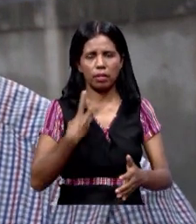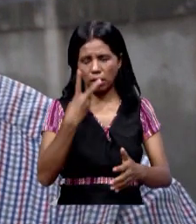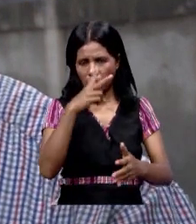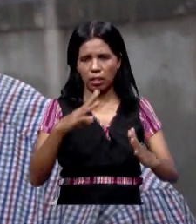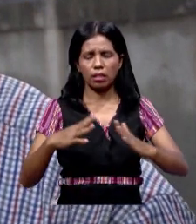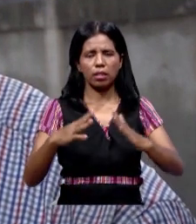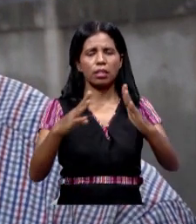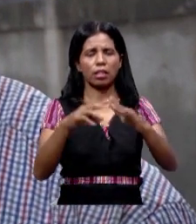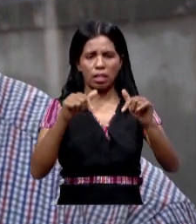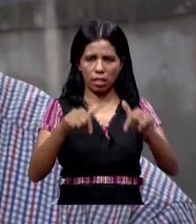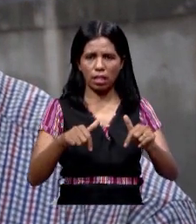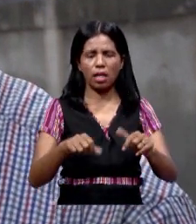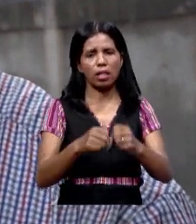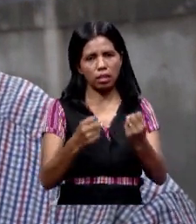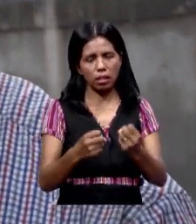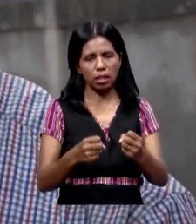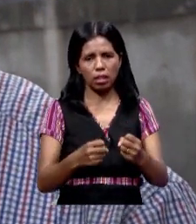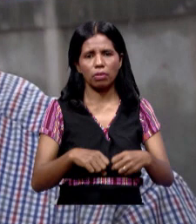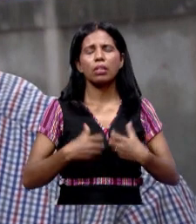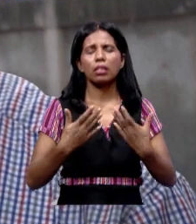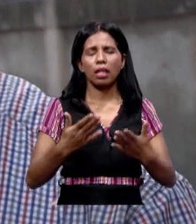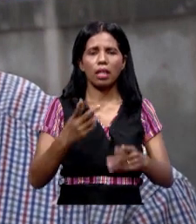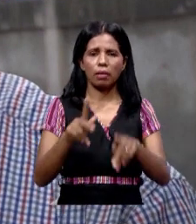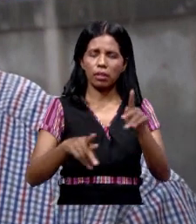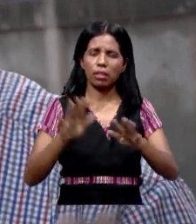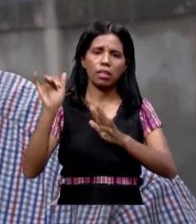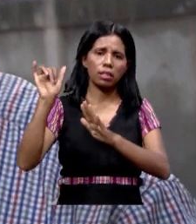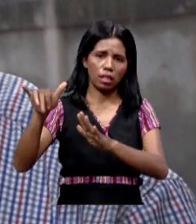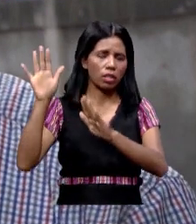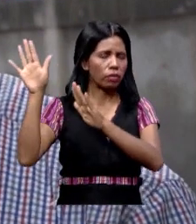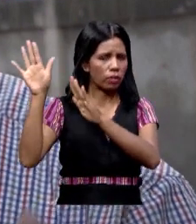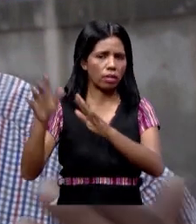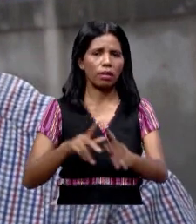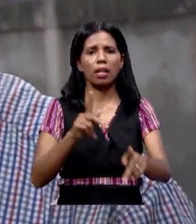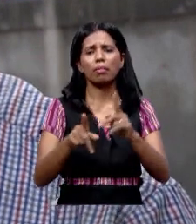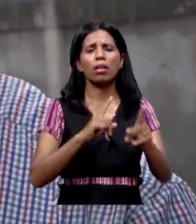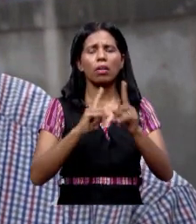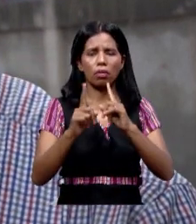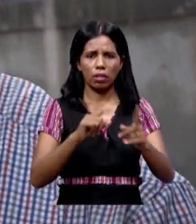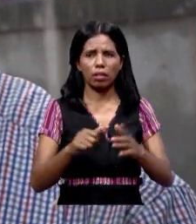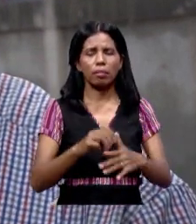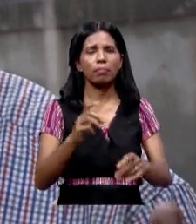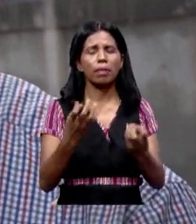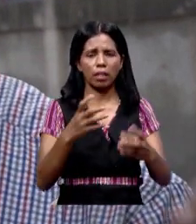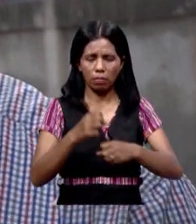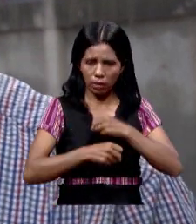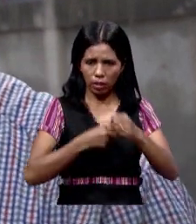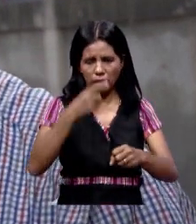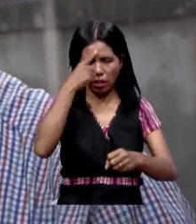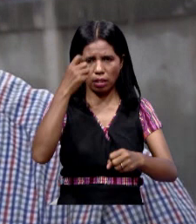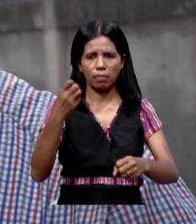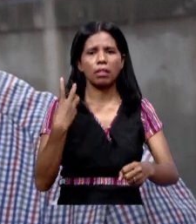musuh hasilnya nih apply for. Ya kau nih ada bes kuliah ada bes barang terus nih tambah itu